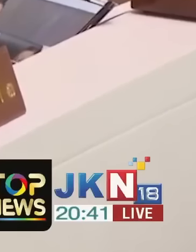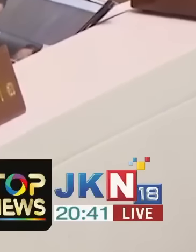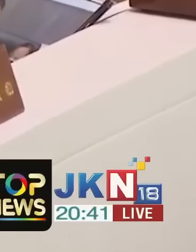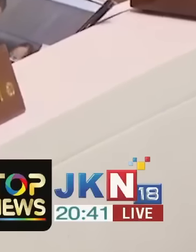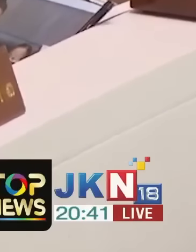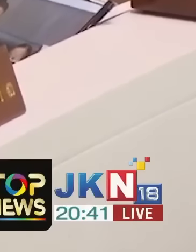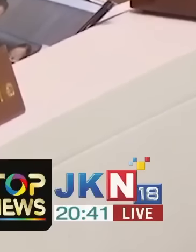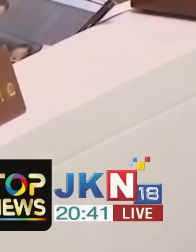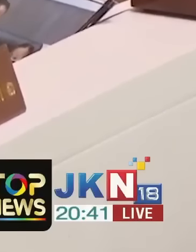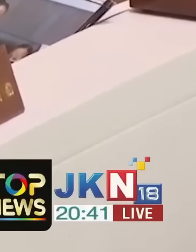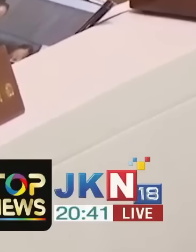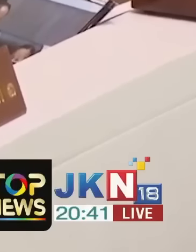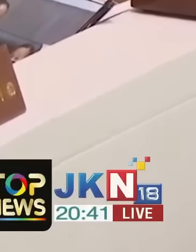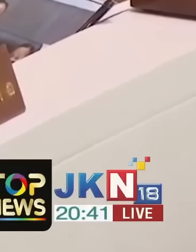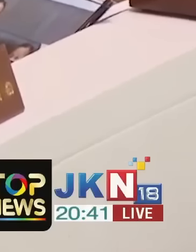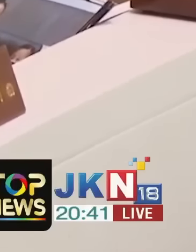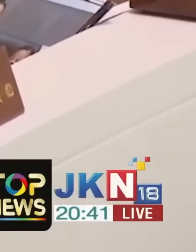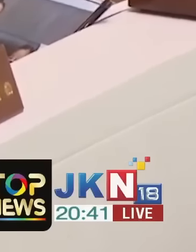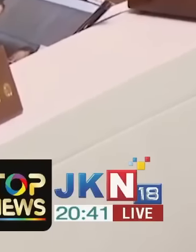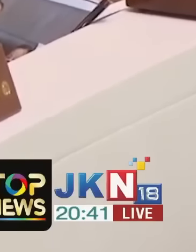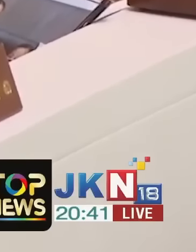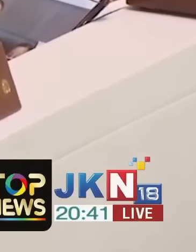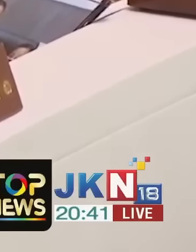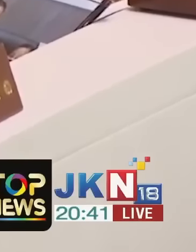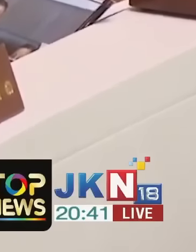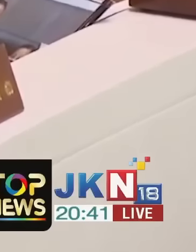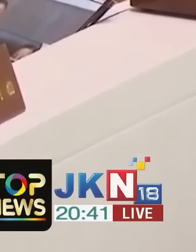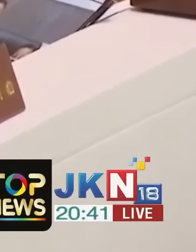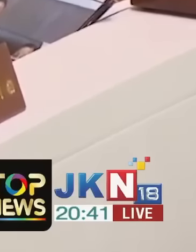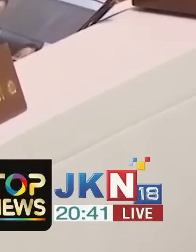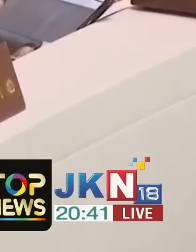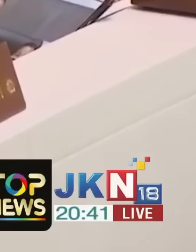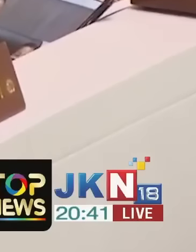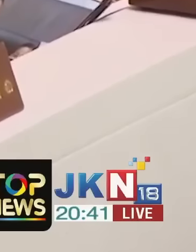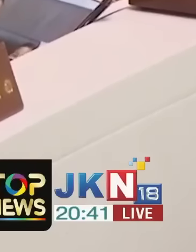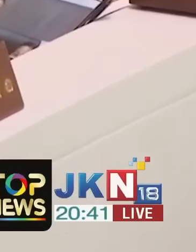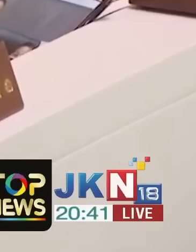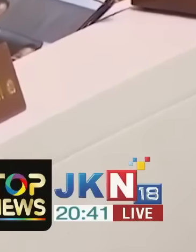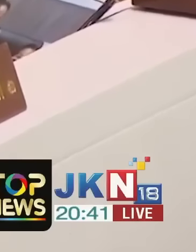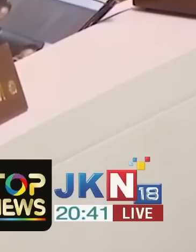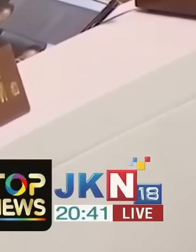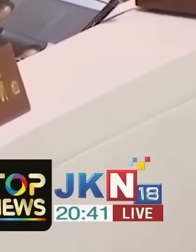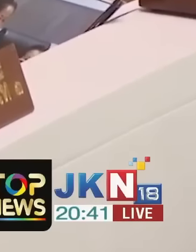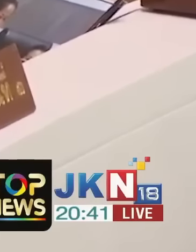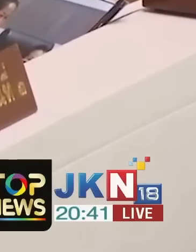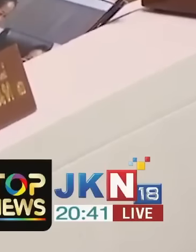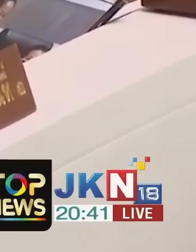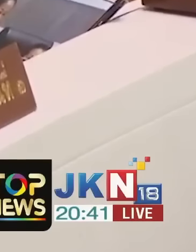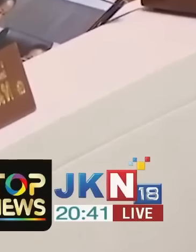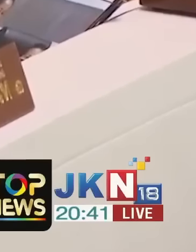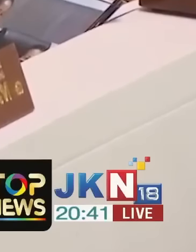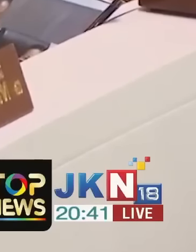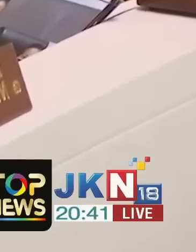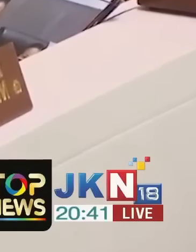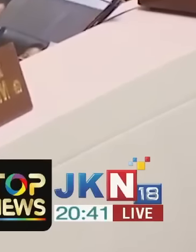ถ่ายคลิปหรือว่า ดู เปิดเป็นกล้องแล้วดูแทนกระจกกล้องหน้านะ ใช่เป็นไปได้ ผมว่าดูกล้องหน้ามาก ถ้าน้ำตาไหลอ่ะ ใช่